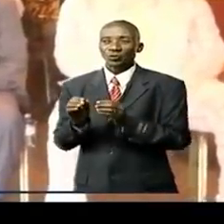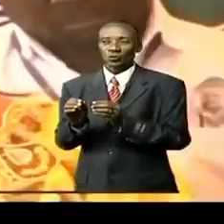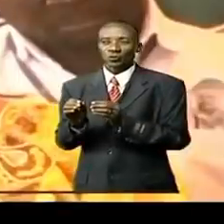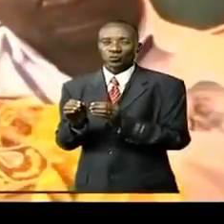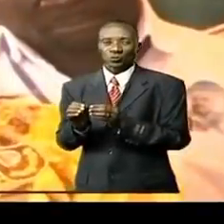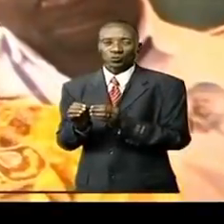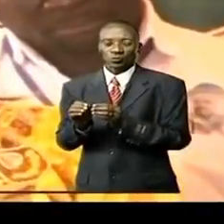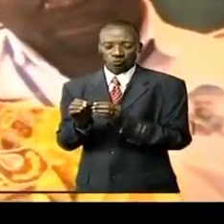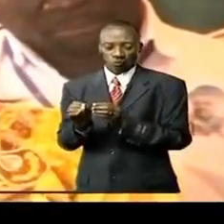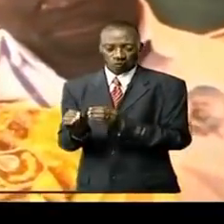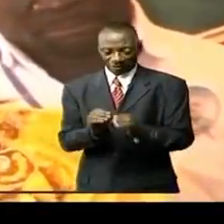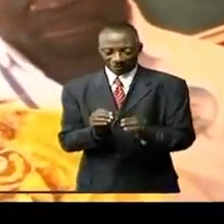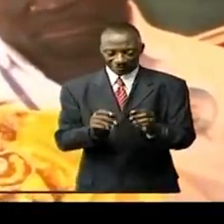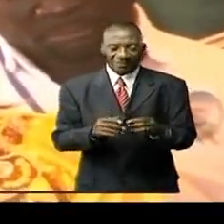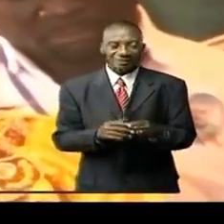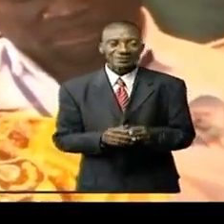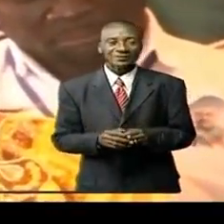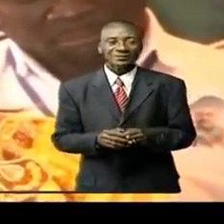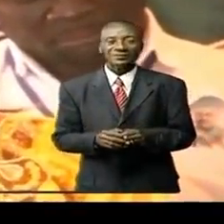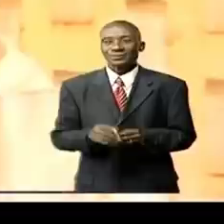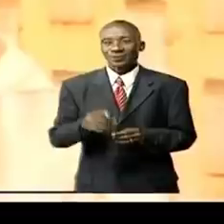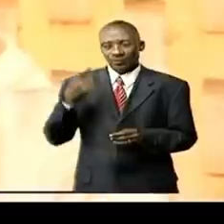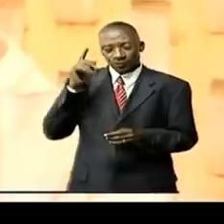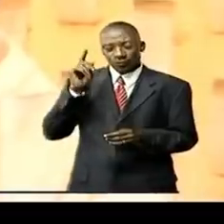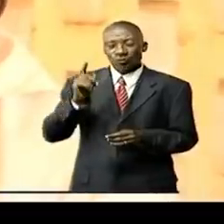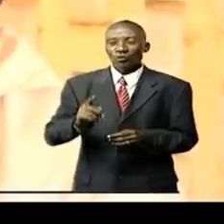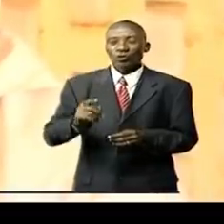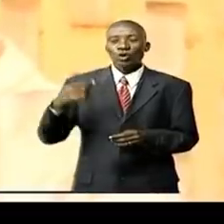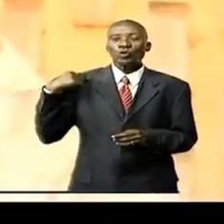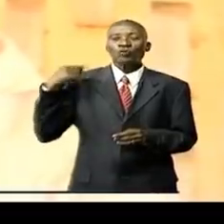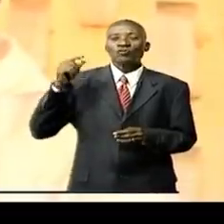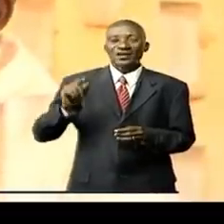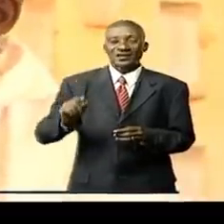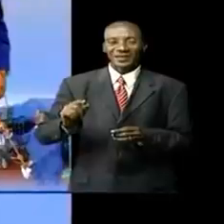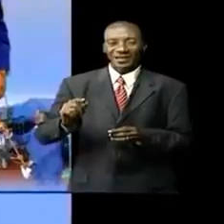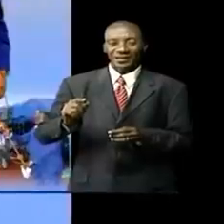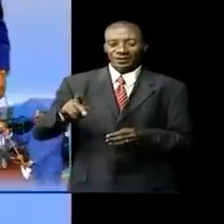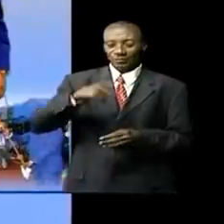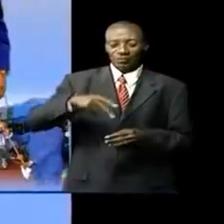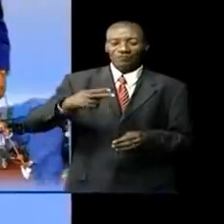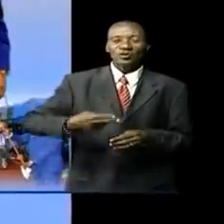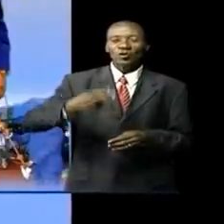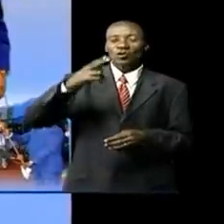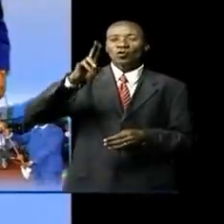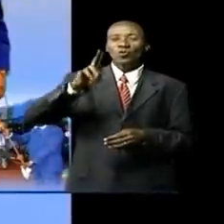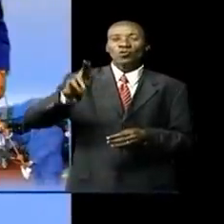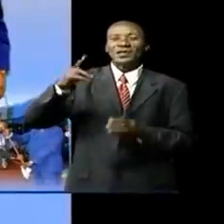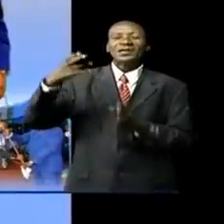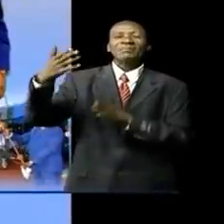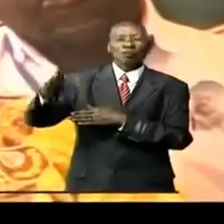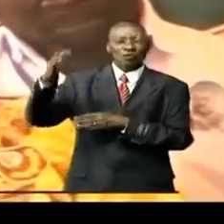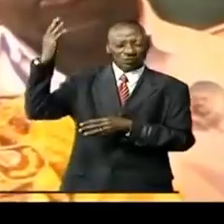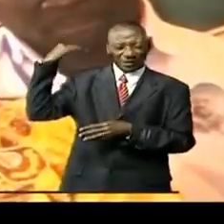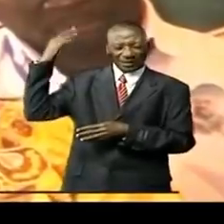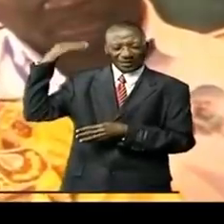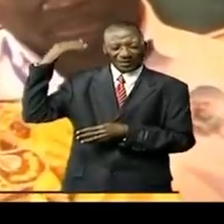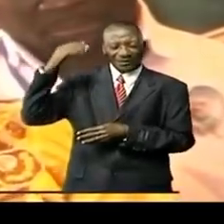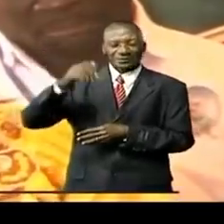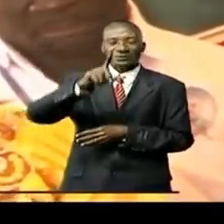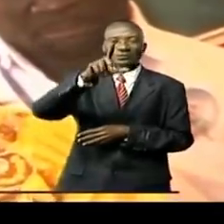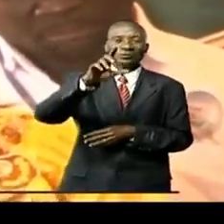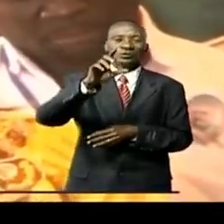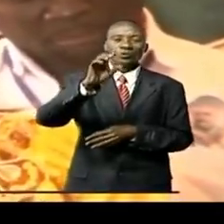en mémoire du tout premier gouverneur élu de la province du Haut-Uele, le sénateur Dr Jean-Pierre Lola Kisanga.